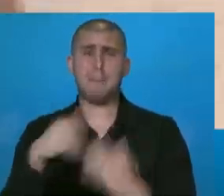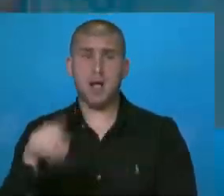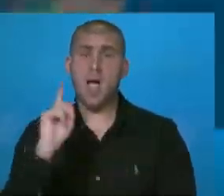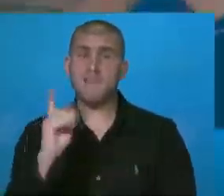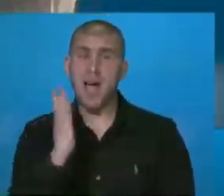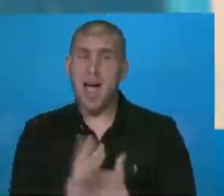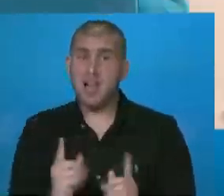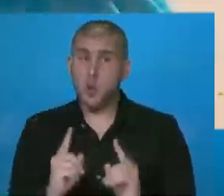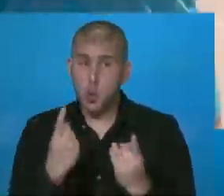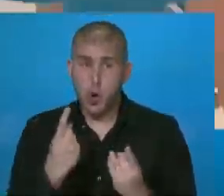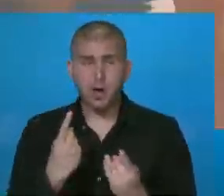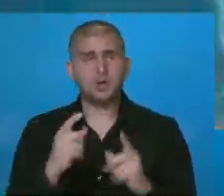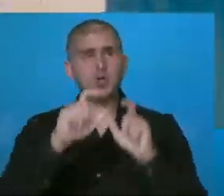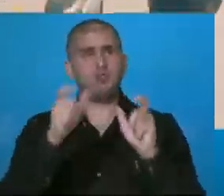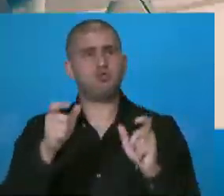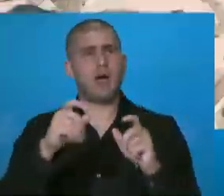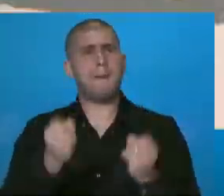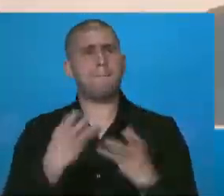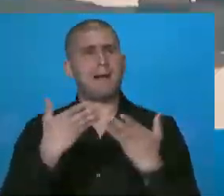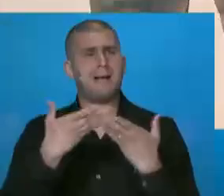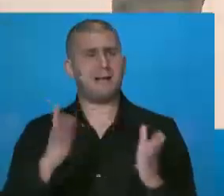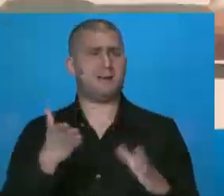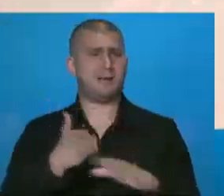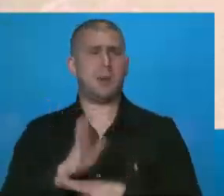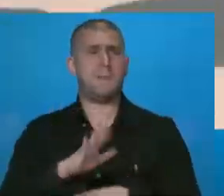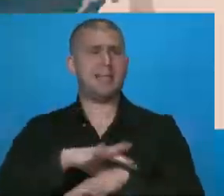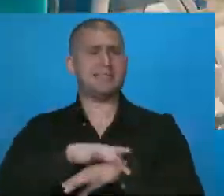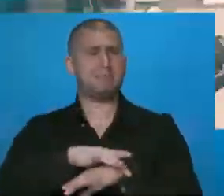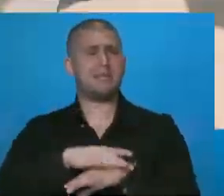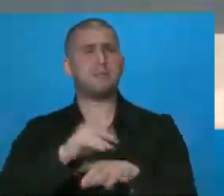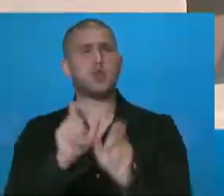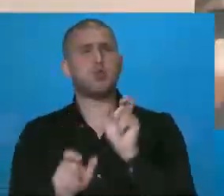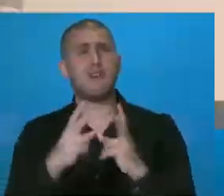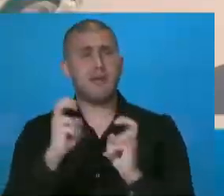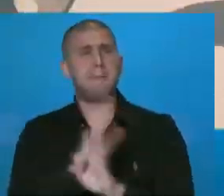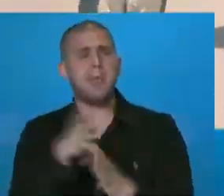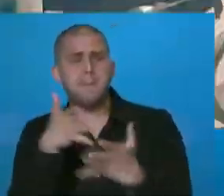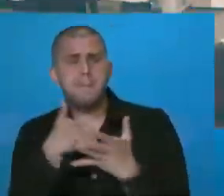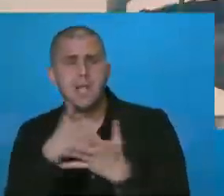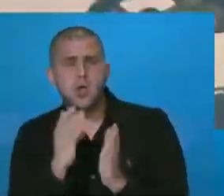שזה יקרה שערי הפארק ייפתחו בלי צמידים שמסמנים את תושבי העיר ובלי בדיקות